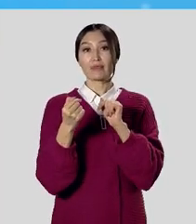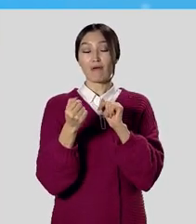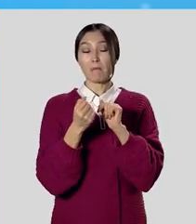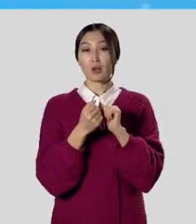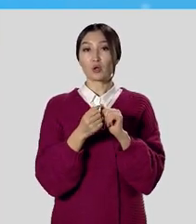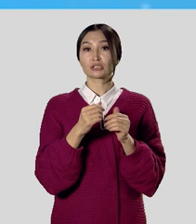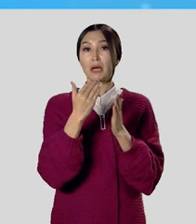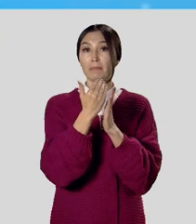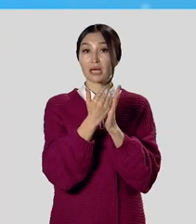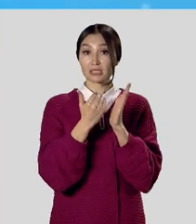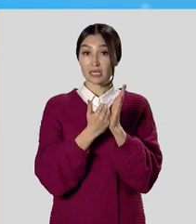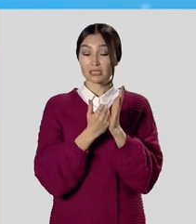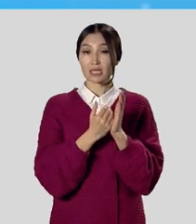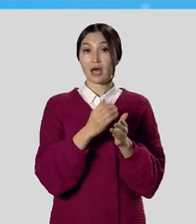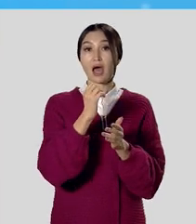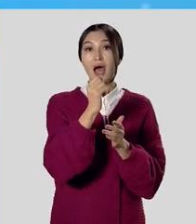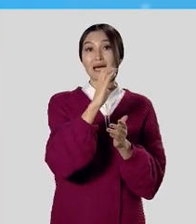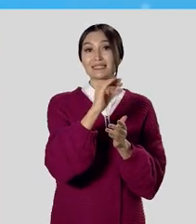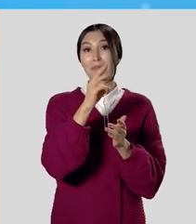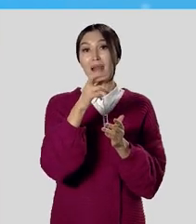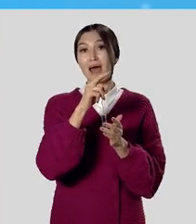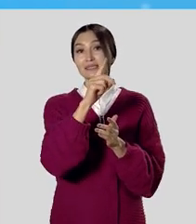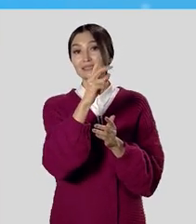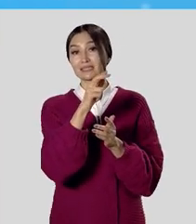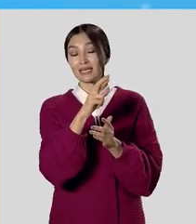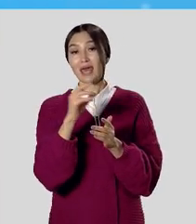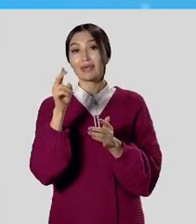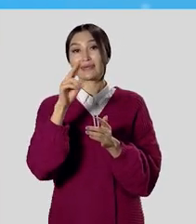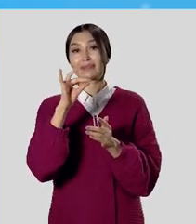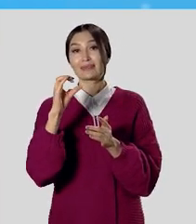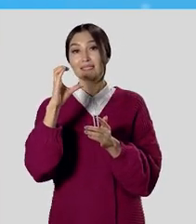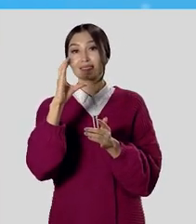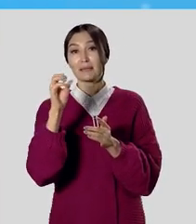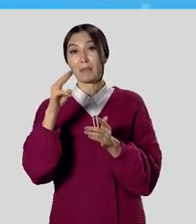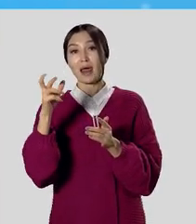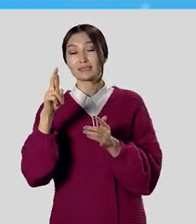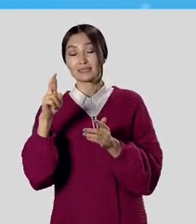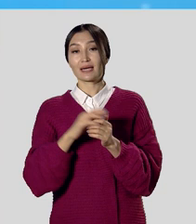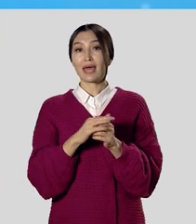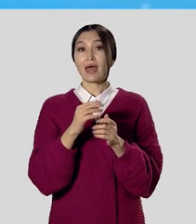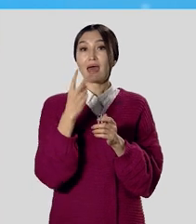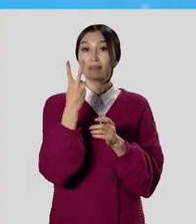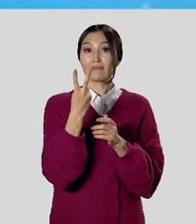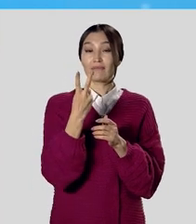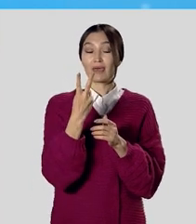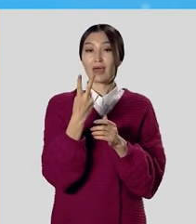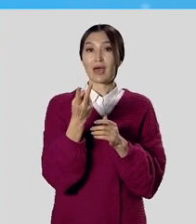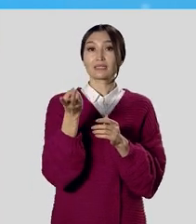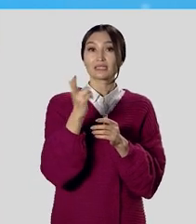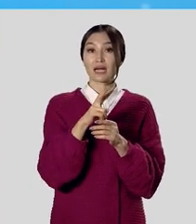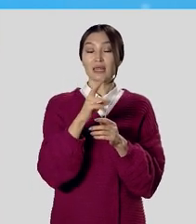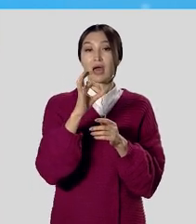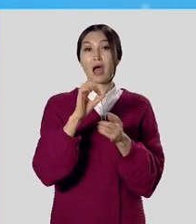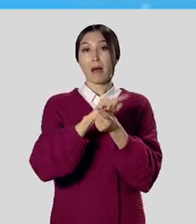противоположных процессов – ассимиляции и диссимиляции. Две стороны